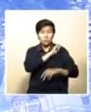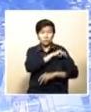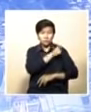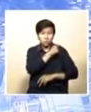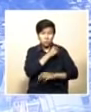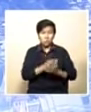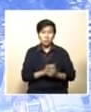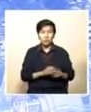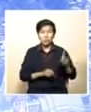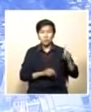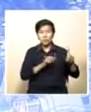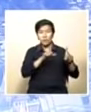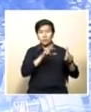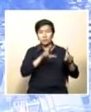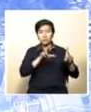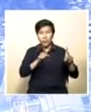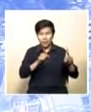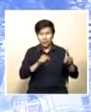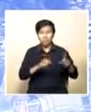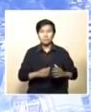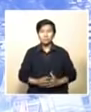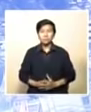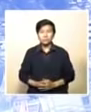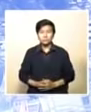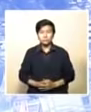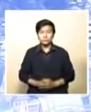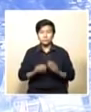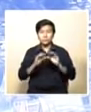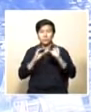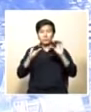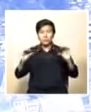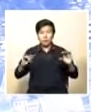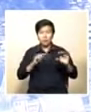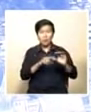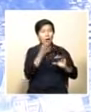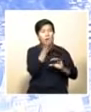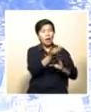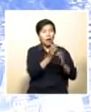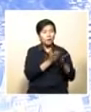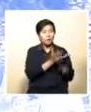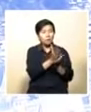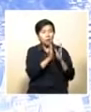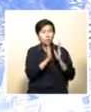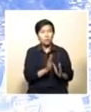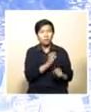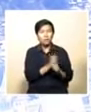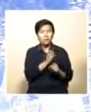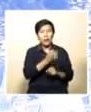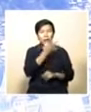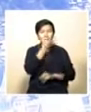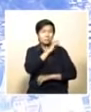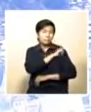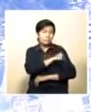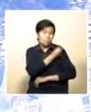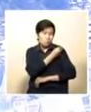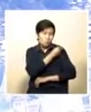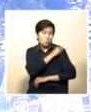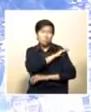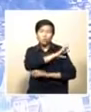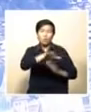76จังหวัดทั่วประเทศบวกกับผู้ว่ากทมด้วยตรงนี้แยกออกจากสาธารณ